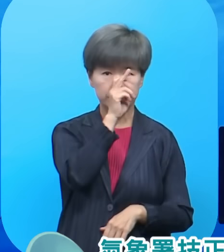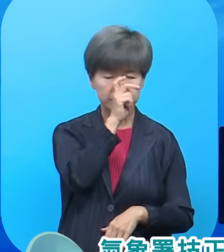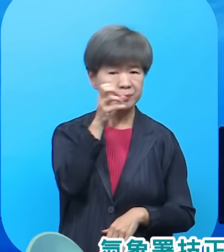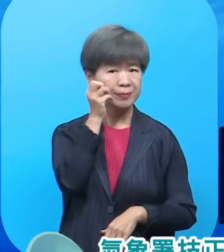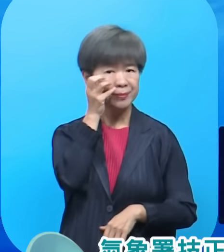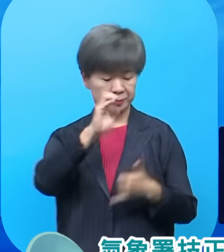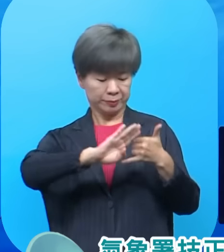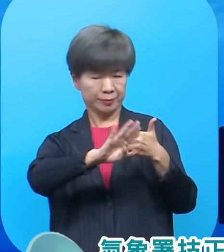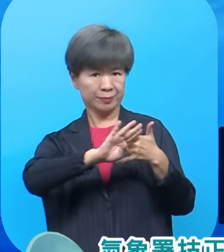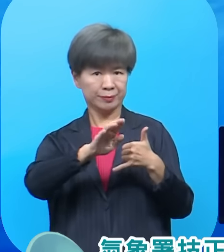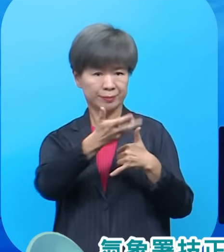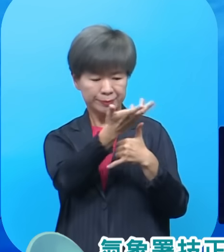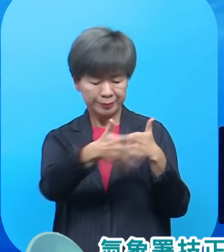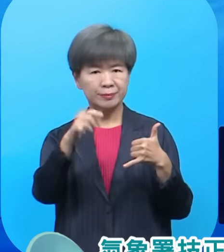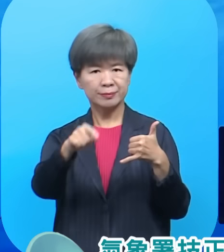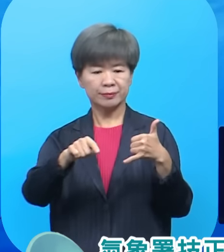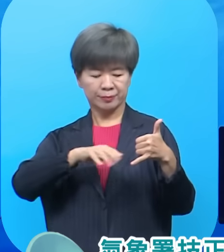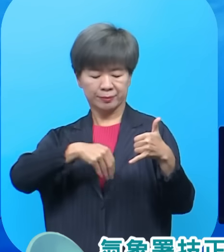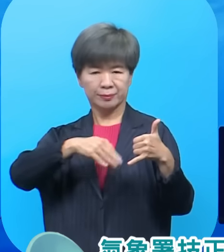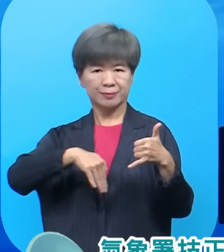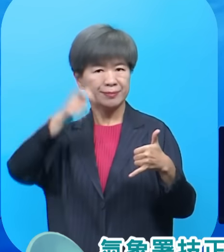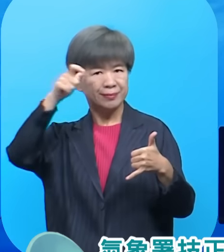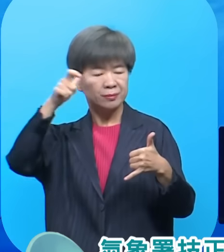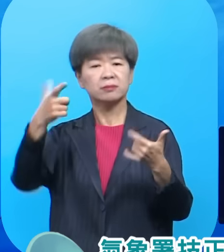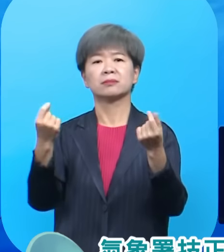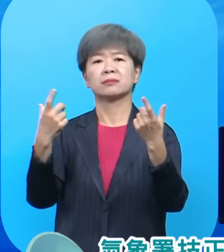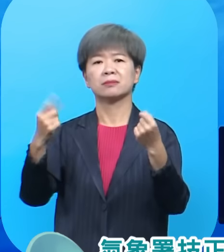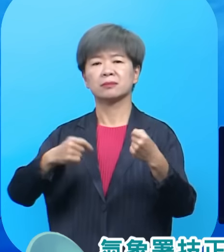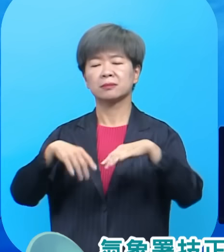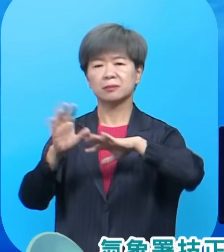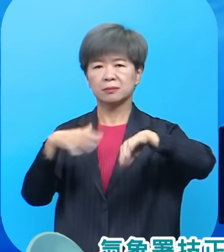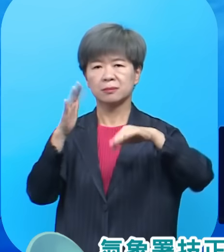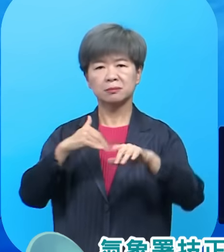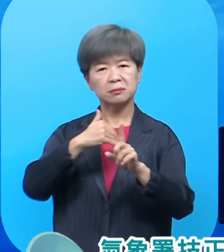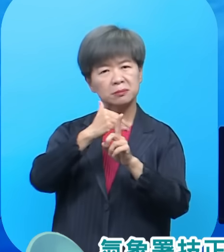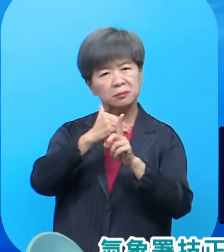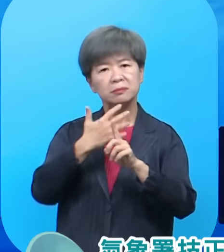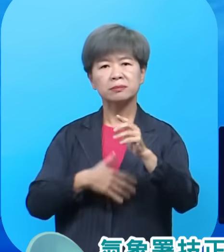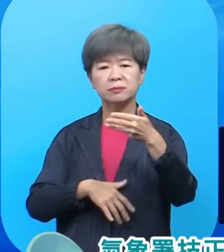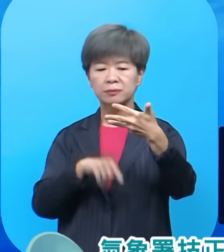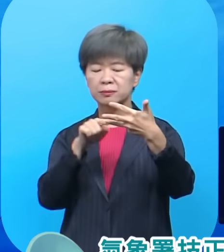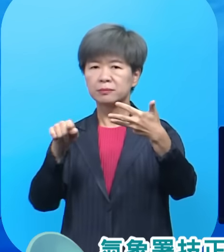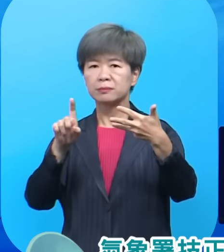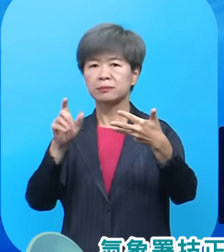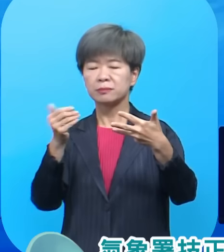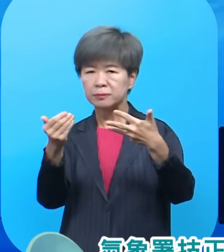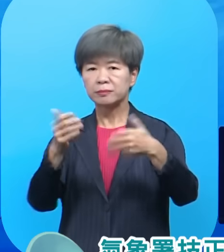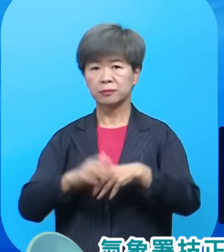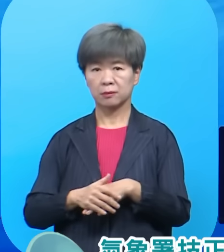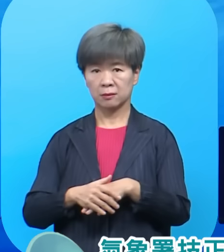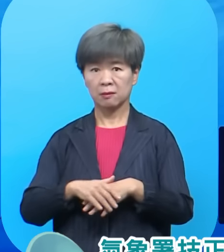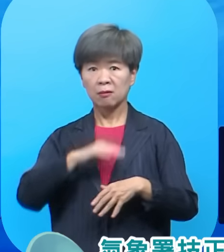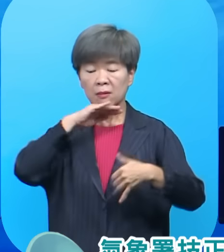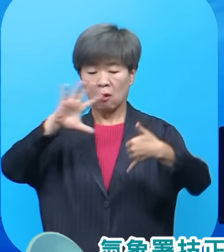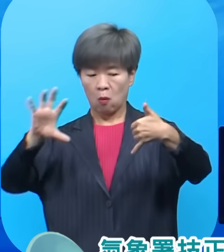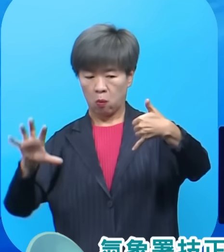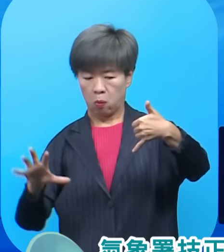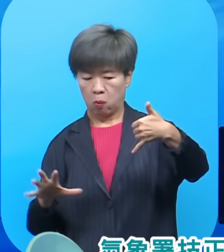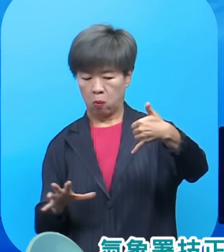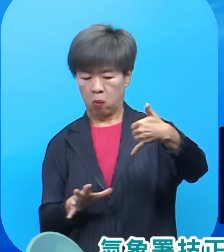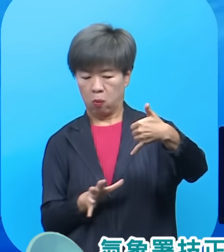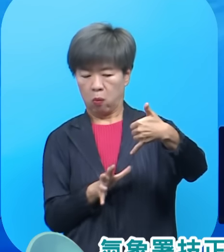海、高雄以北的沿海也有8到9级的强阵风。但是随着台风越来越靠近，这种风力就会越